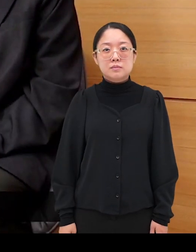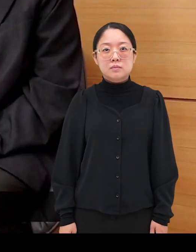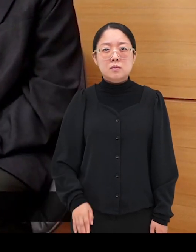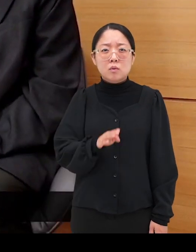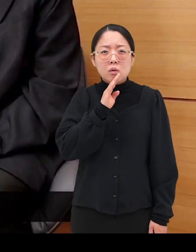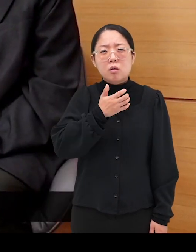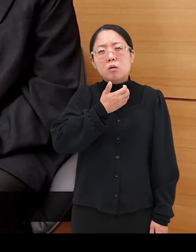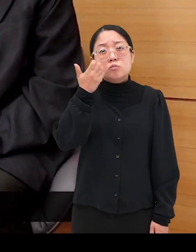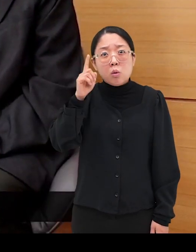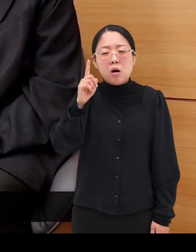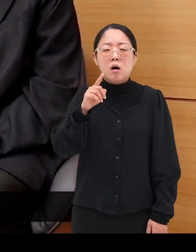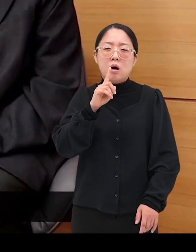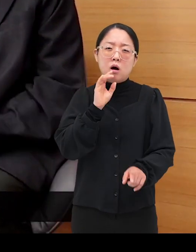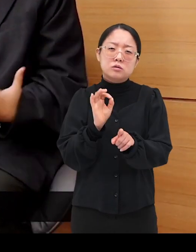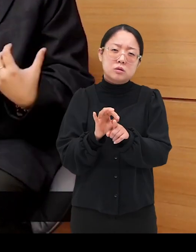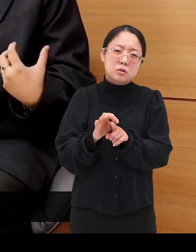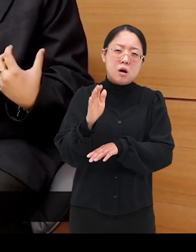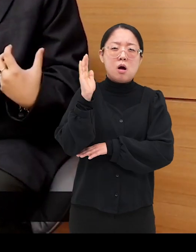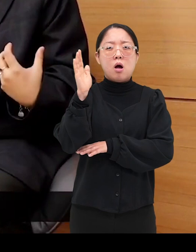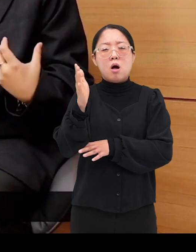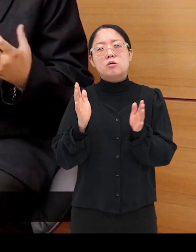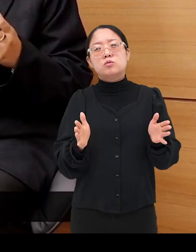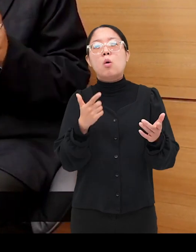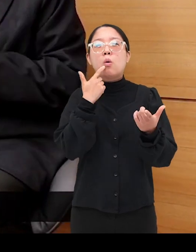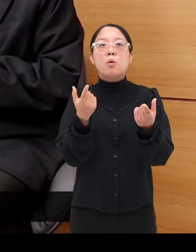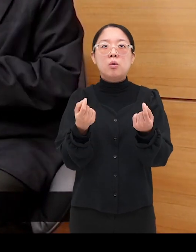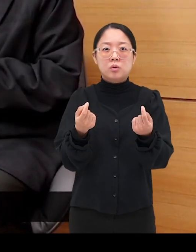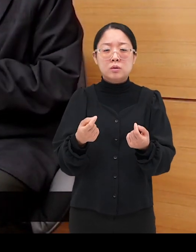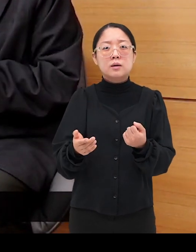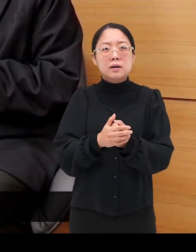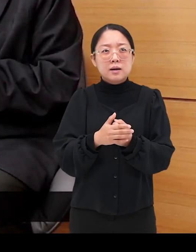왜냐면 꿈은 항상 그 중구난방이니까